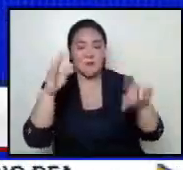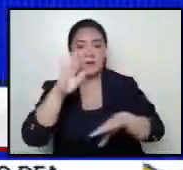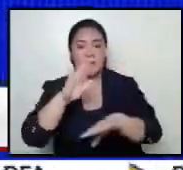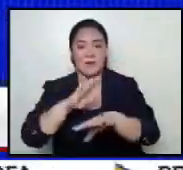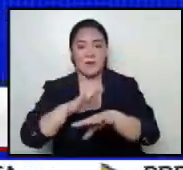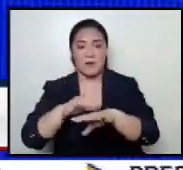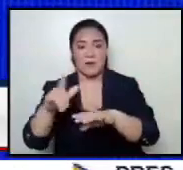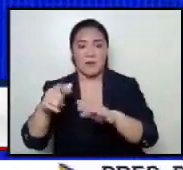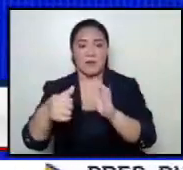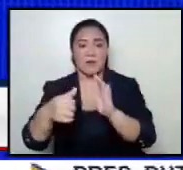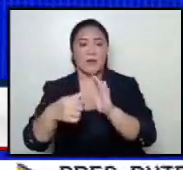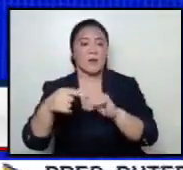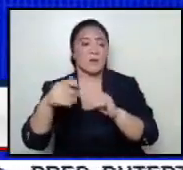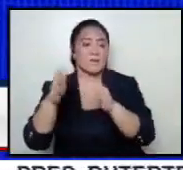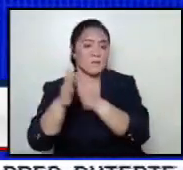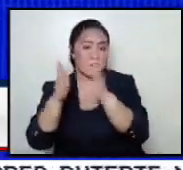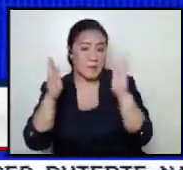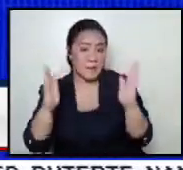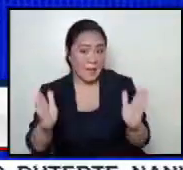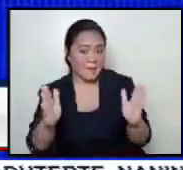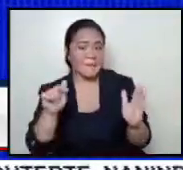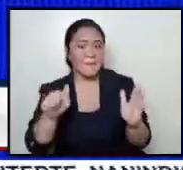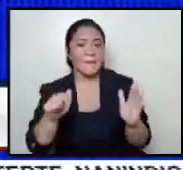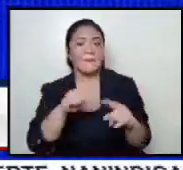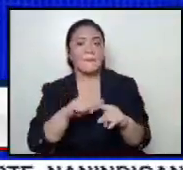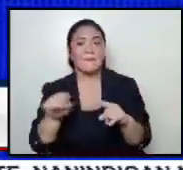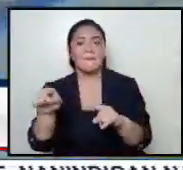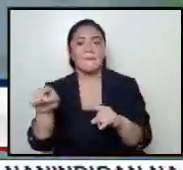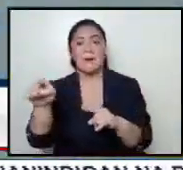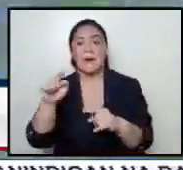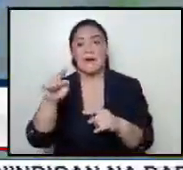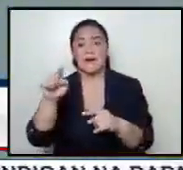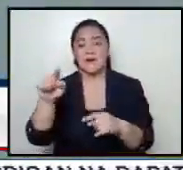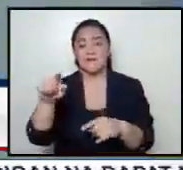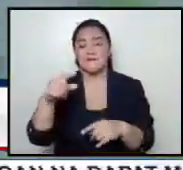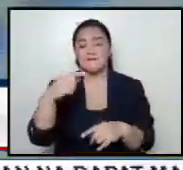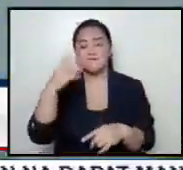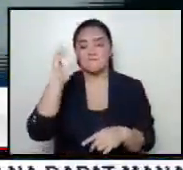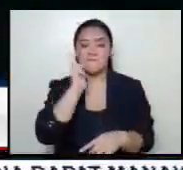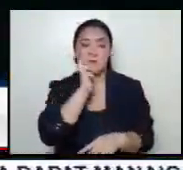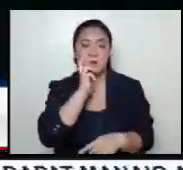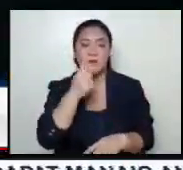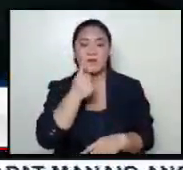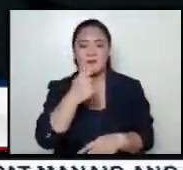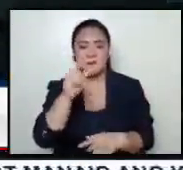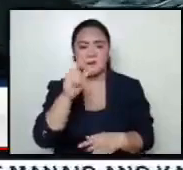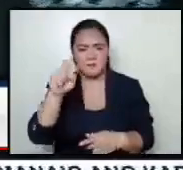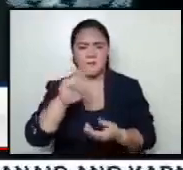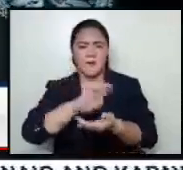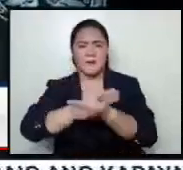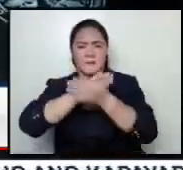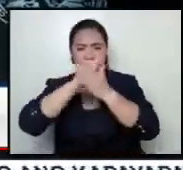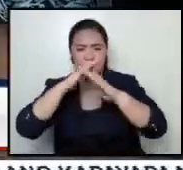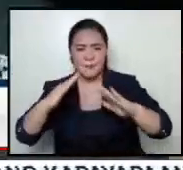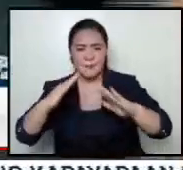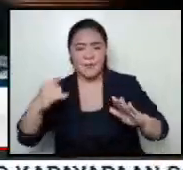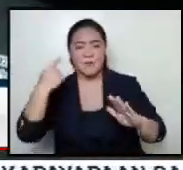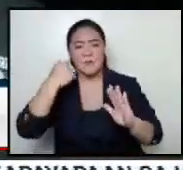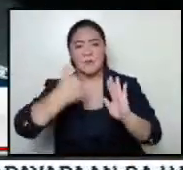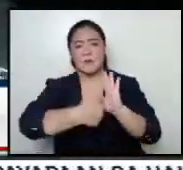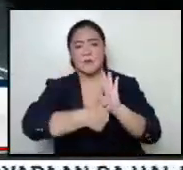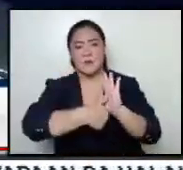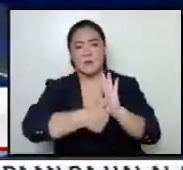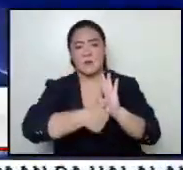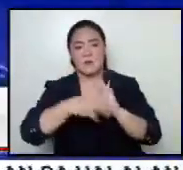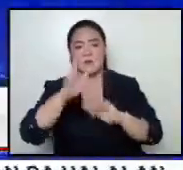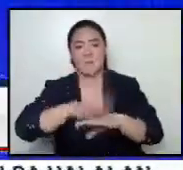Rodrigo Duterte na dapat ay manaig ang kapayapaan sa nalalapit na hatol ng bayan 2022. The